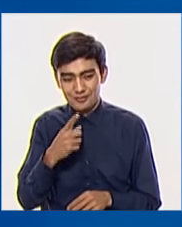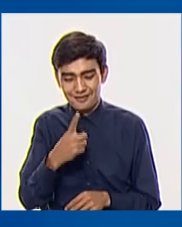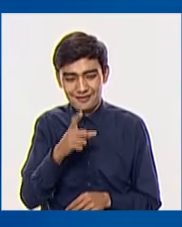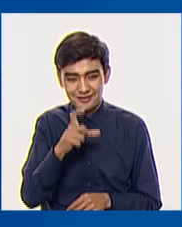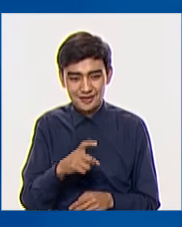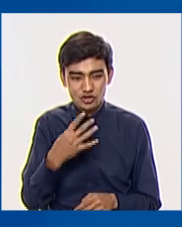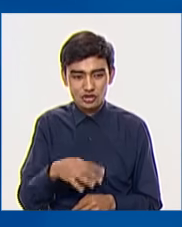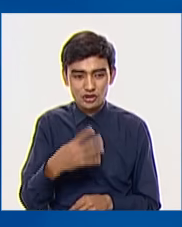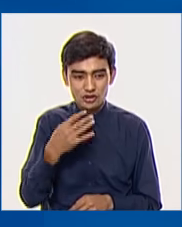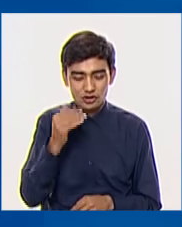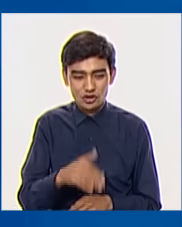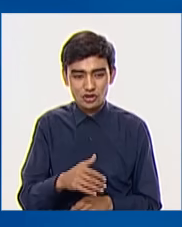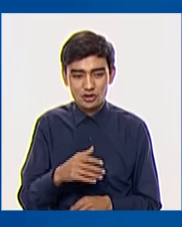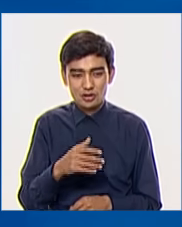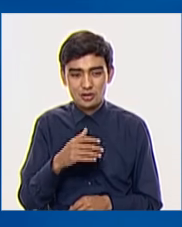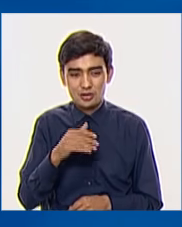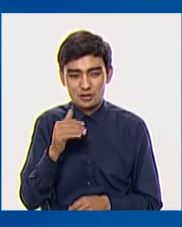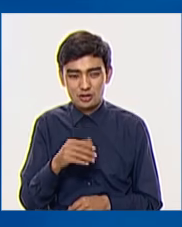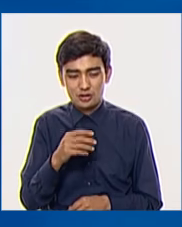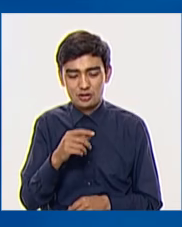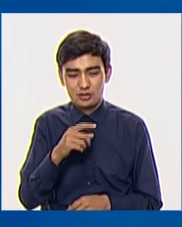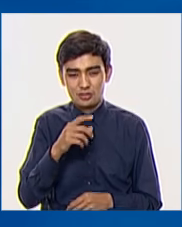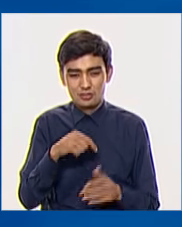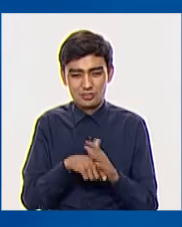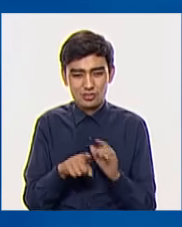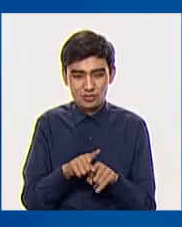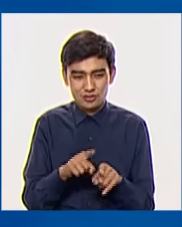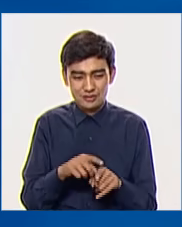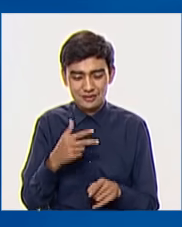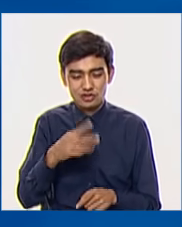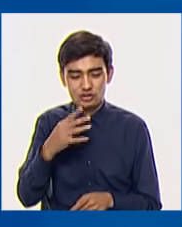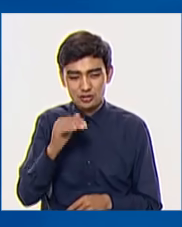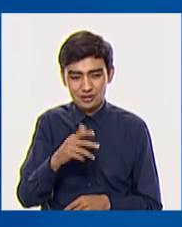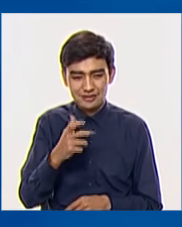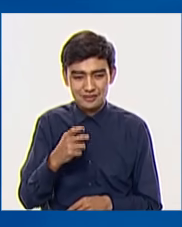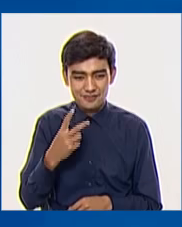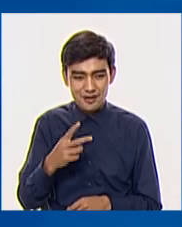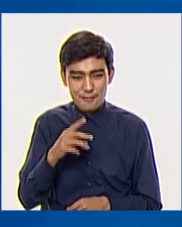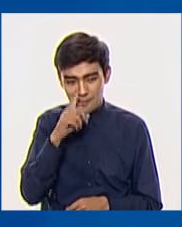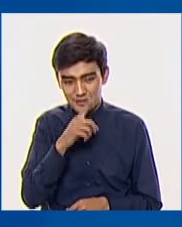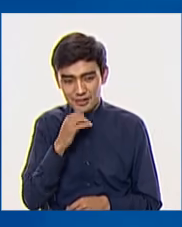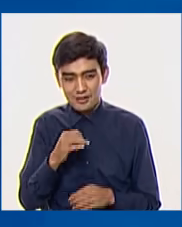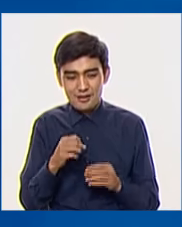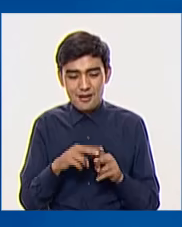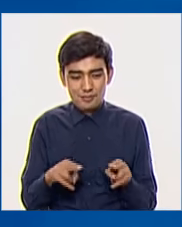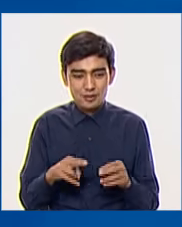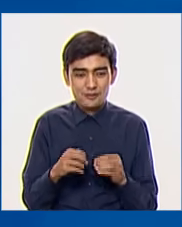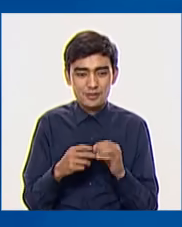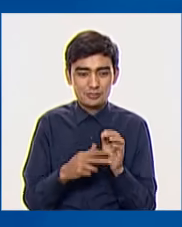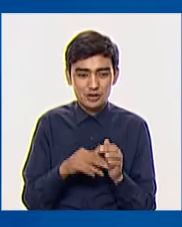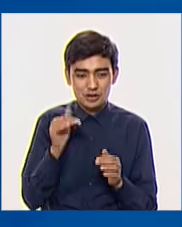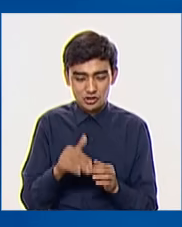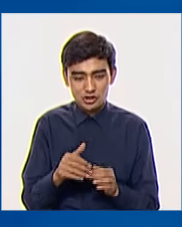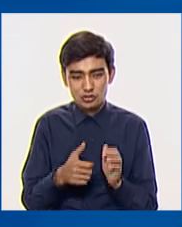в 34 302 тенге в месяц? При этом 55% от этой суммы, 18 866 тенге, рассчитаны